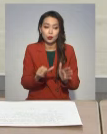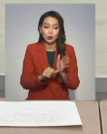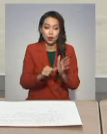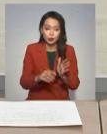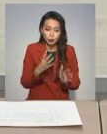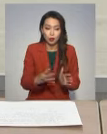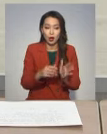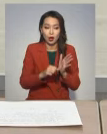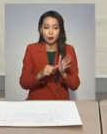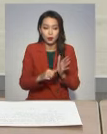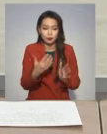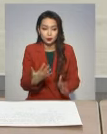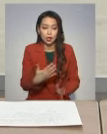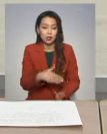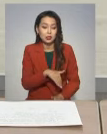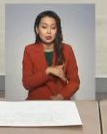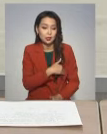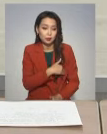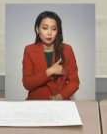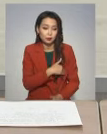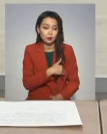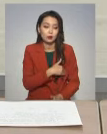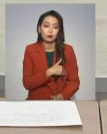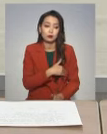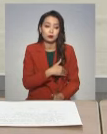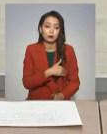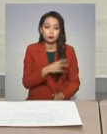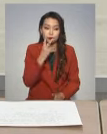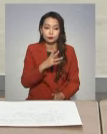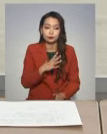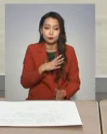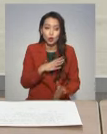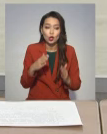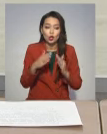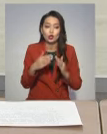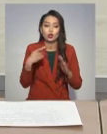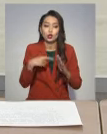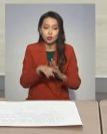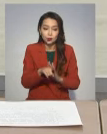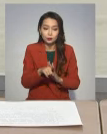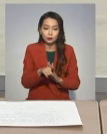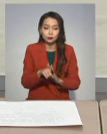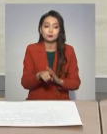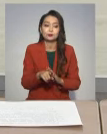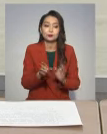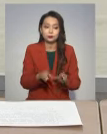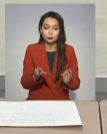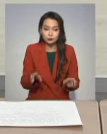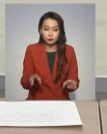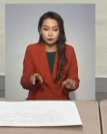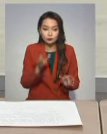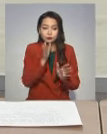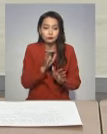64-65 жаңа градуспен кіреді ол үйге. Бірақ үйлеріндегі радиаторларда,